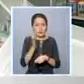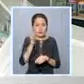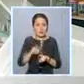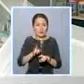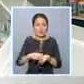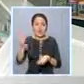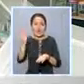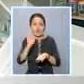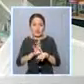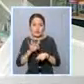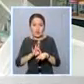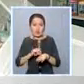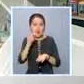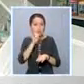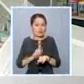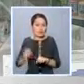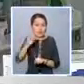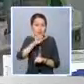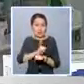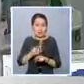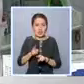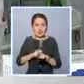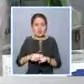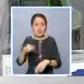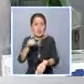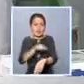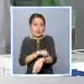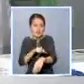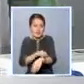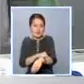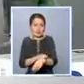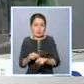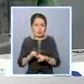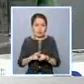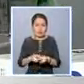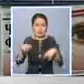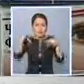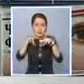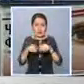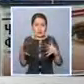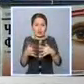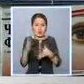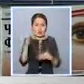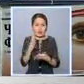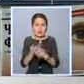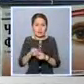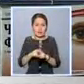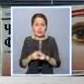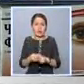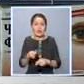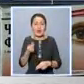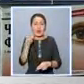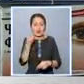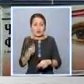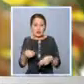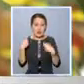дәрілер сырқаттың ауруын уақытша сап деп, өйткені құрамында есірткіге жақын кадеин қоспасы бар. Бағасы арзан, кез келген